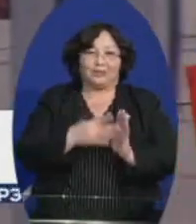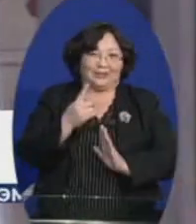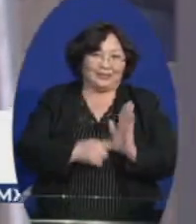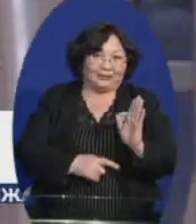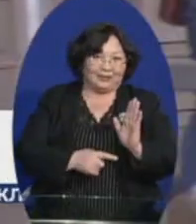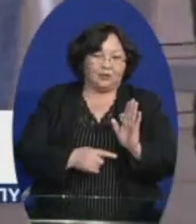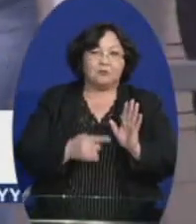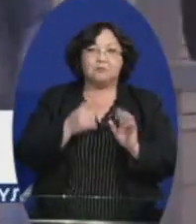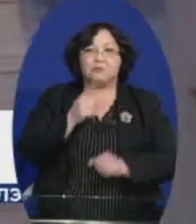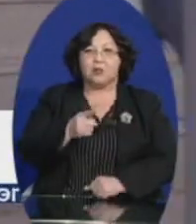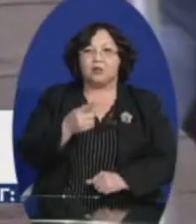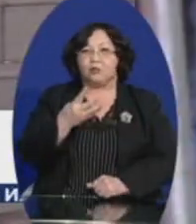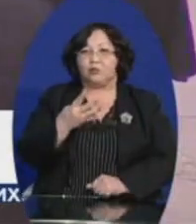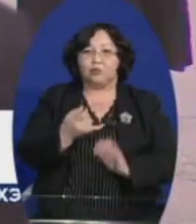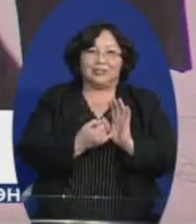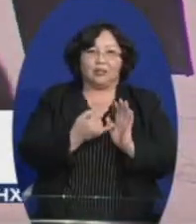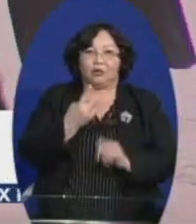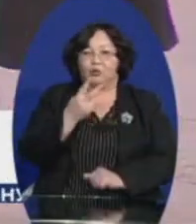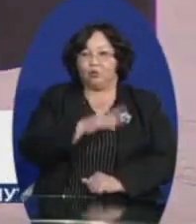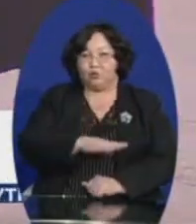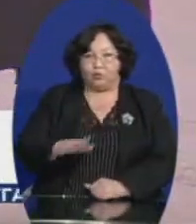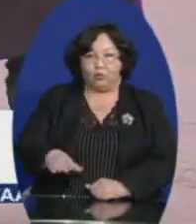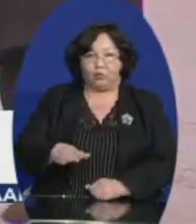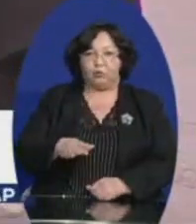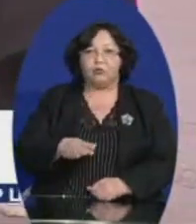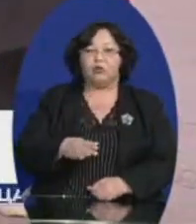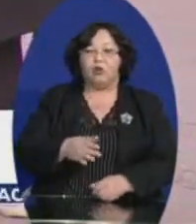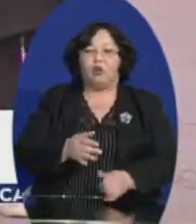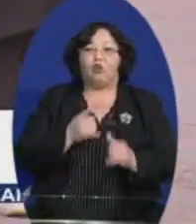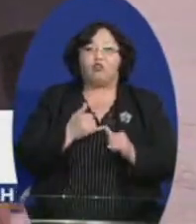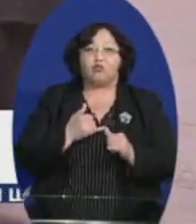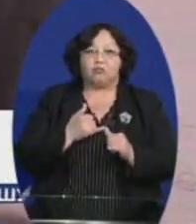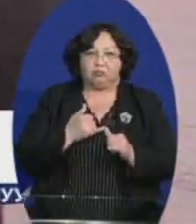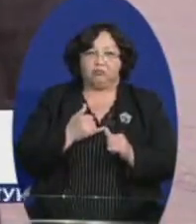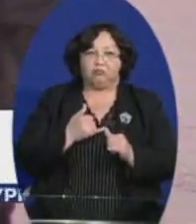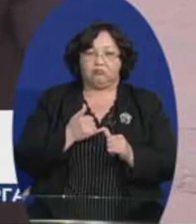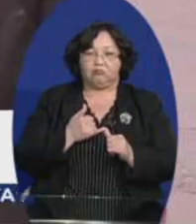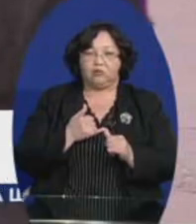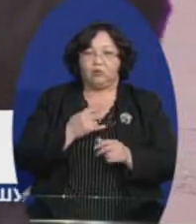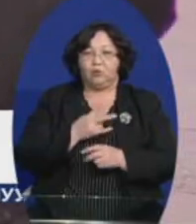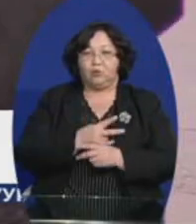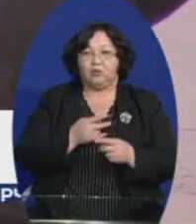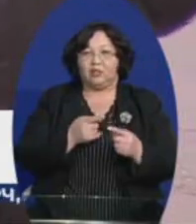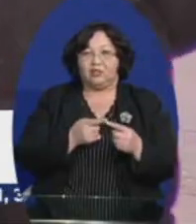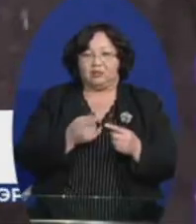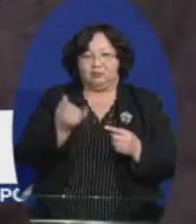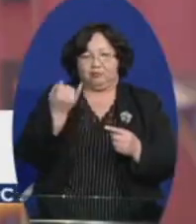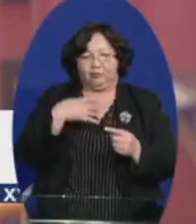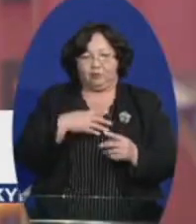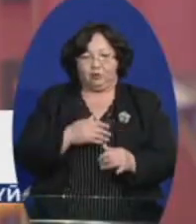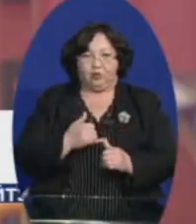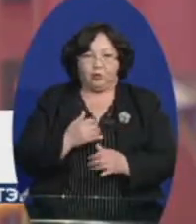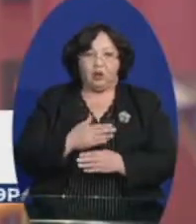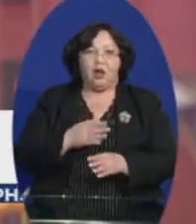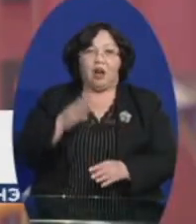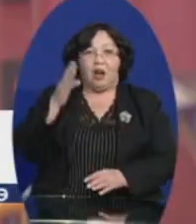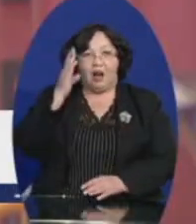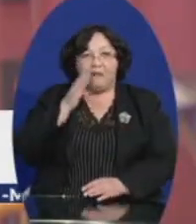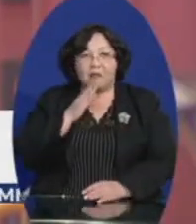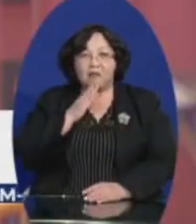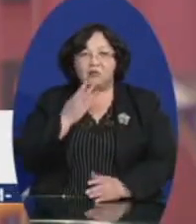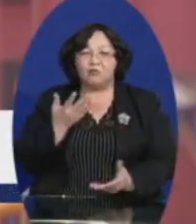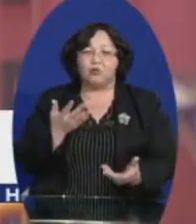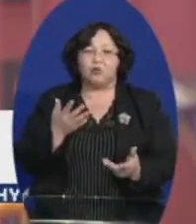байдлаар 1462 хүүхэд гэмтэргийн хохирогч болжээ. Хүүхэд гэр бүлийн орчинд хүчирхийлэл өртгөд, ээж нь олон хуршууд нь хамгийн